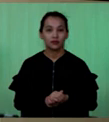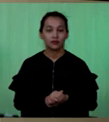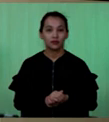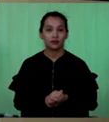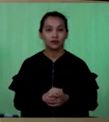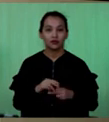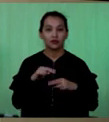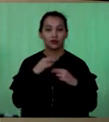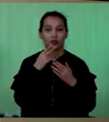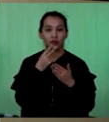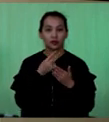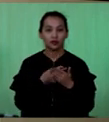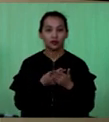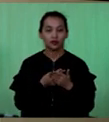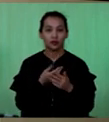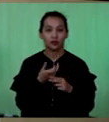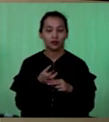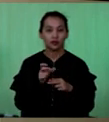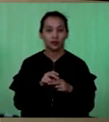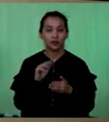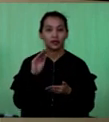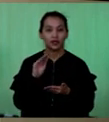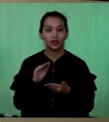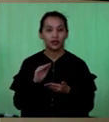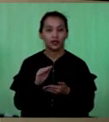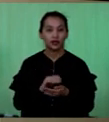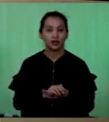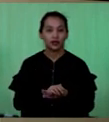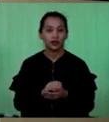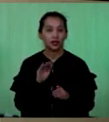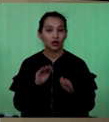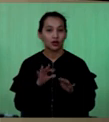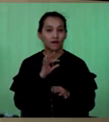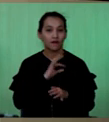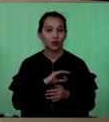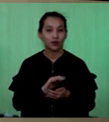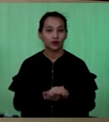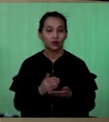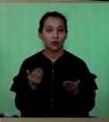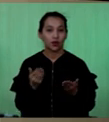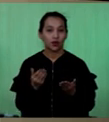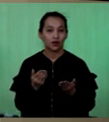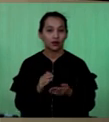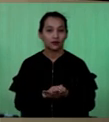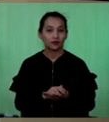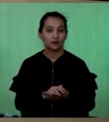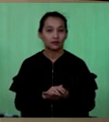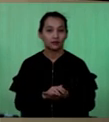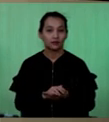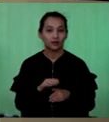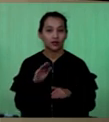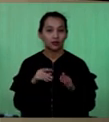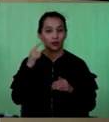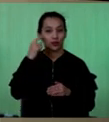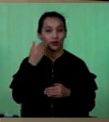E'tibor bering, bu yerda juda kichik tarozidan foydalanilgan. Bu qanday tarozi ekan degan xayol kelishi bejizga